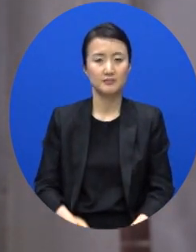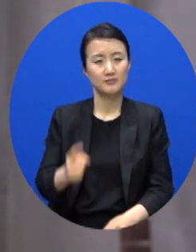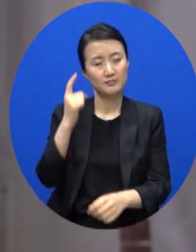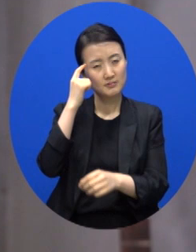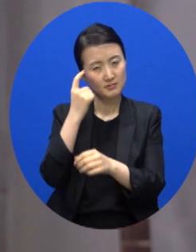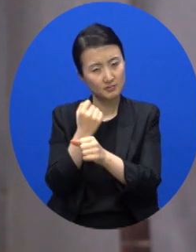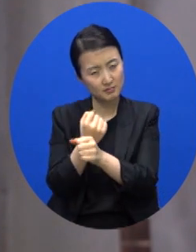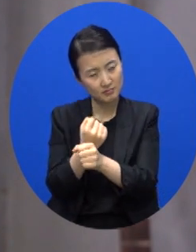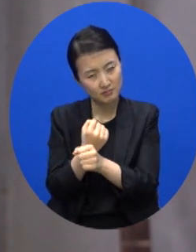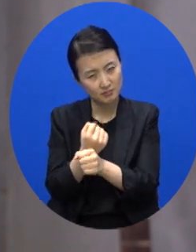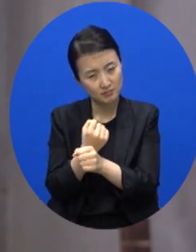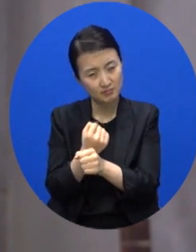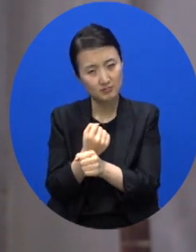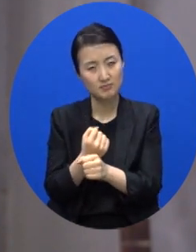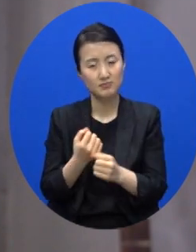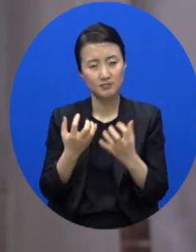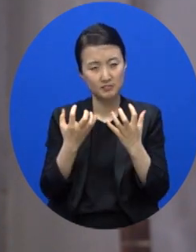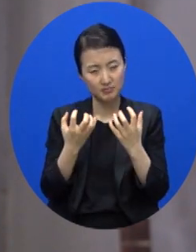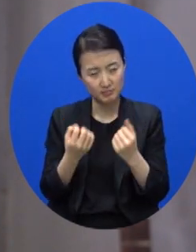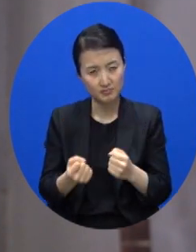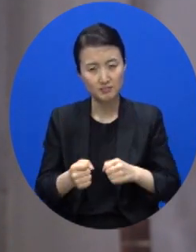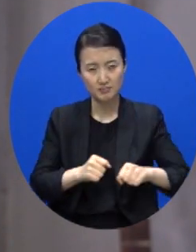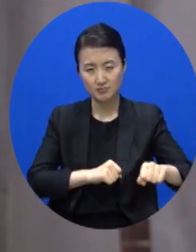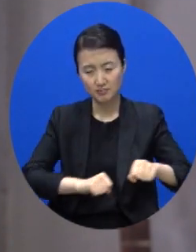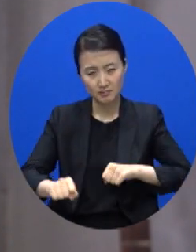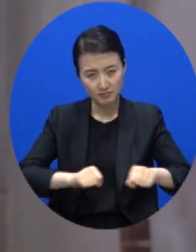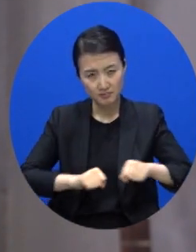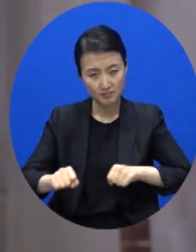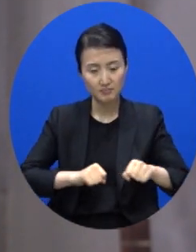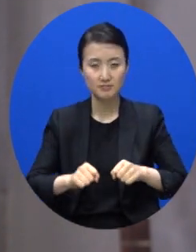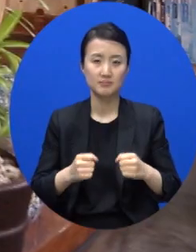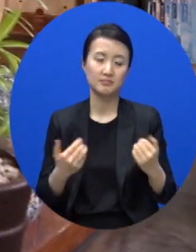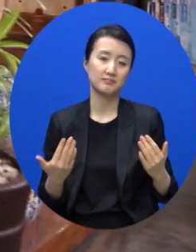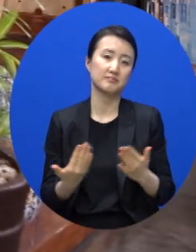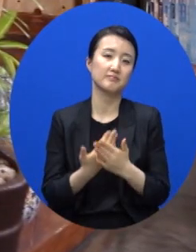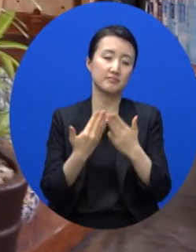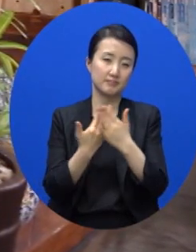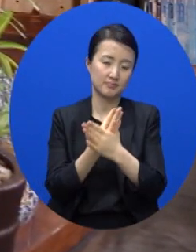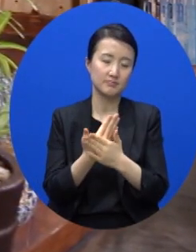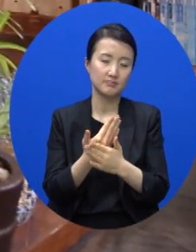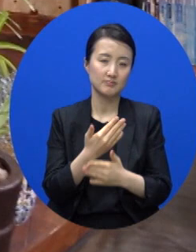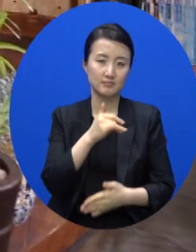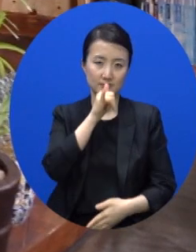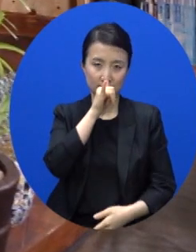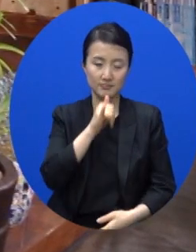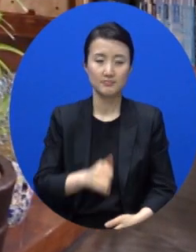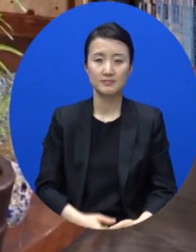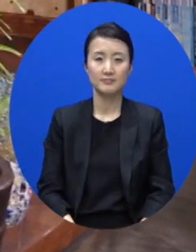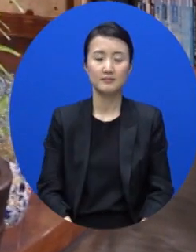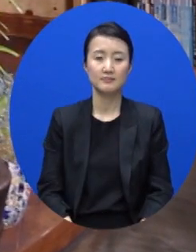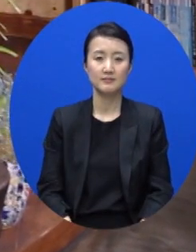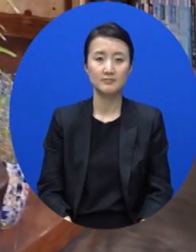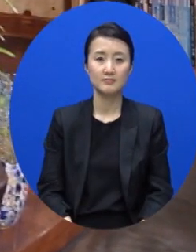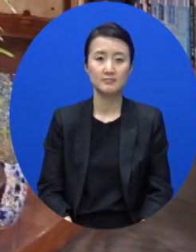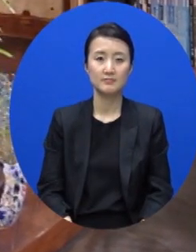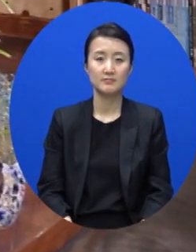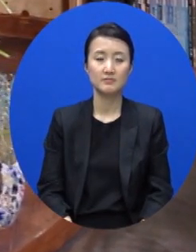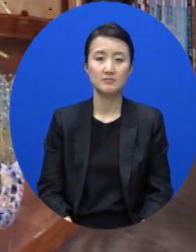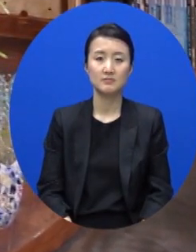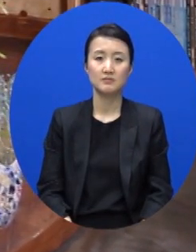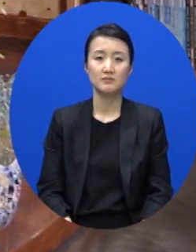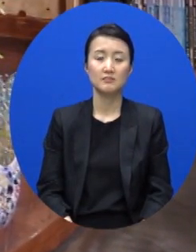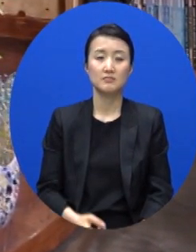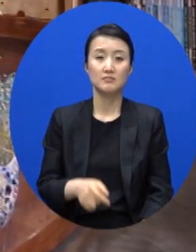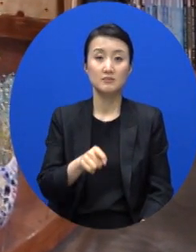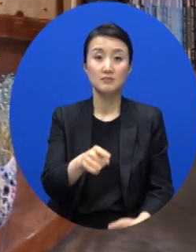연구를 통해 발전을 시켰다고 생각합니다. 그런데 그 길을 걷다